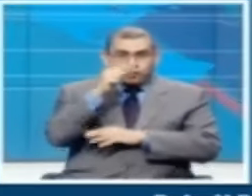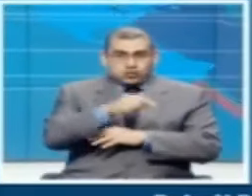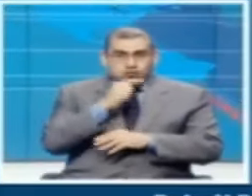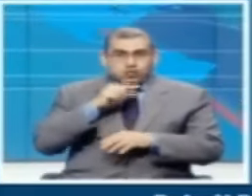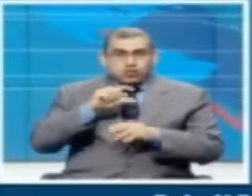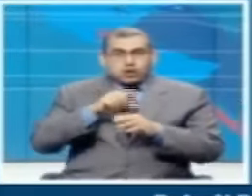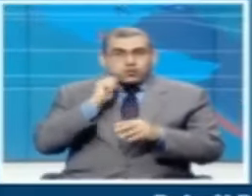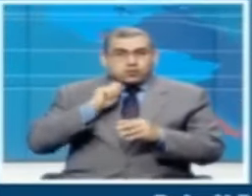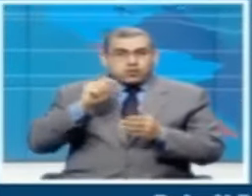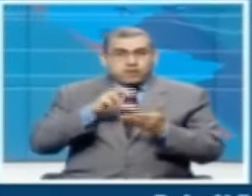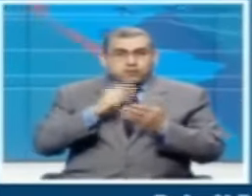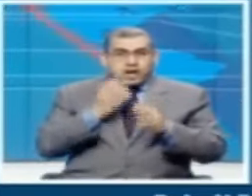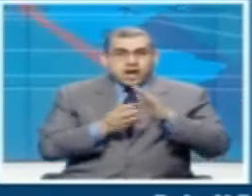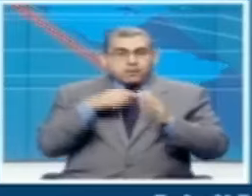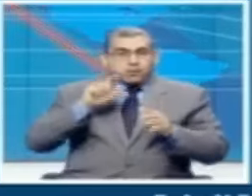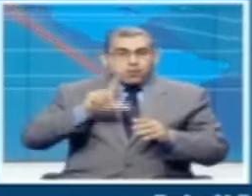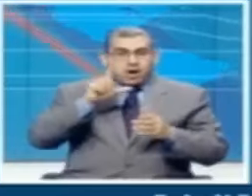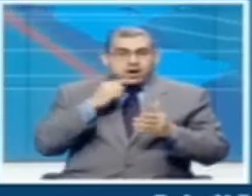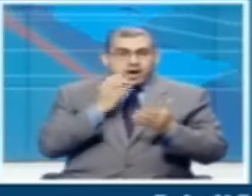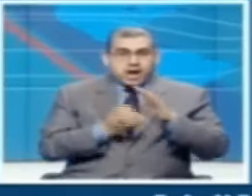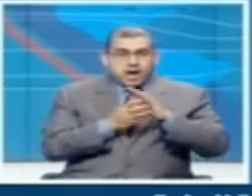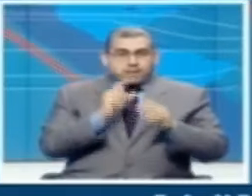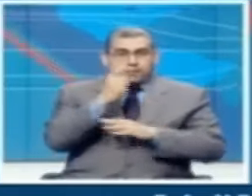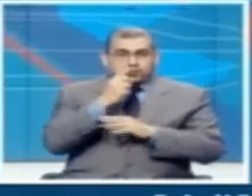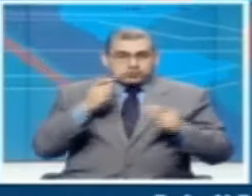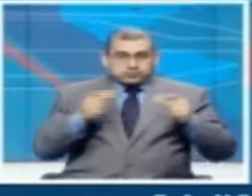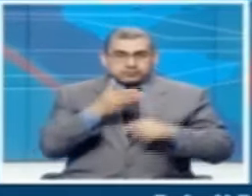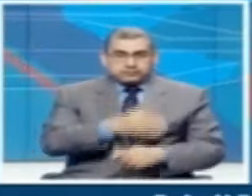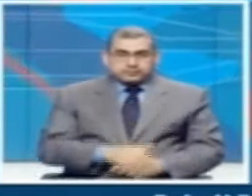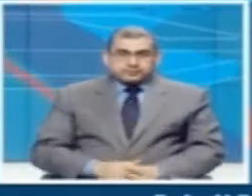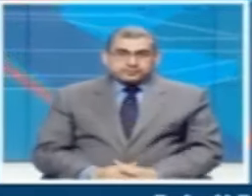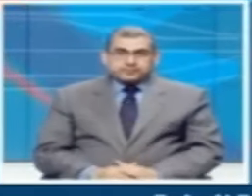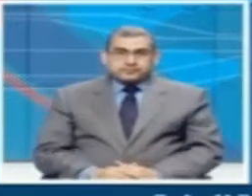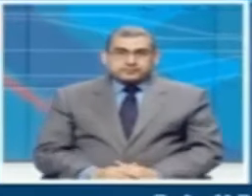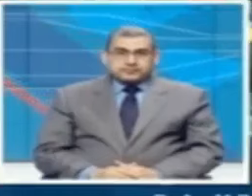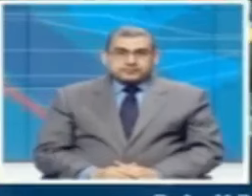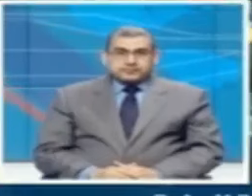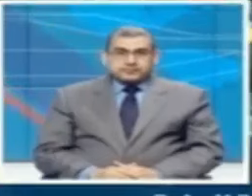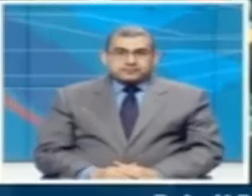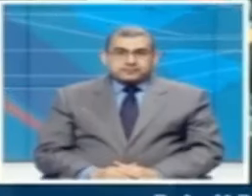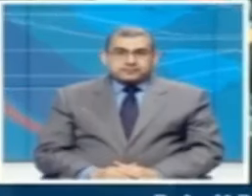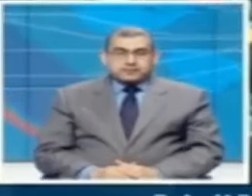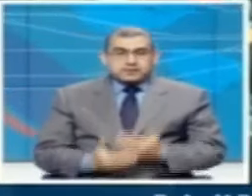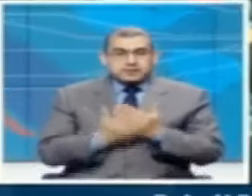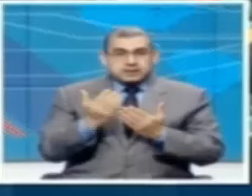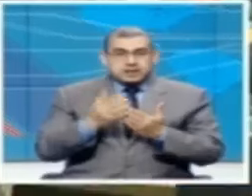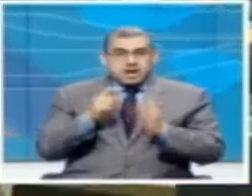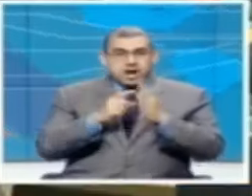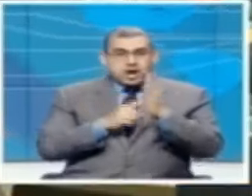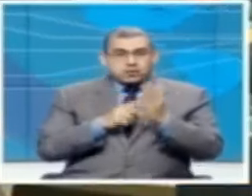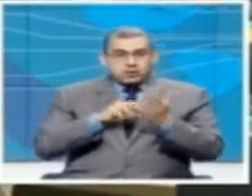الدقهليه والدكتور شريف خاطر رئيس جامعه المنصوره المستجدات القانونيه